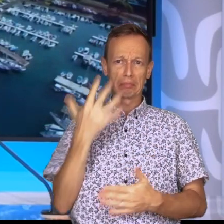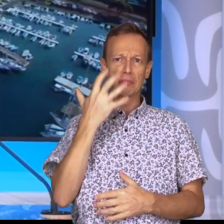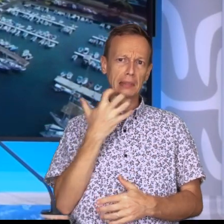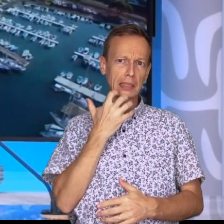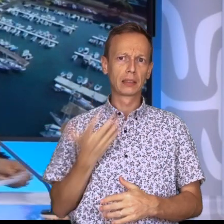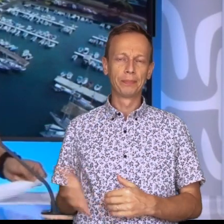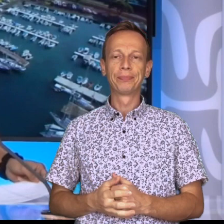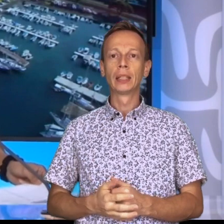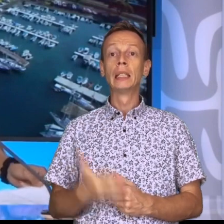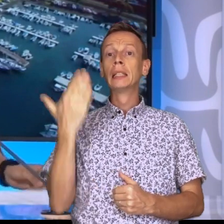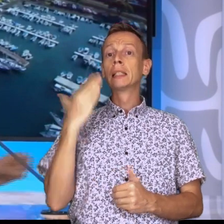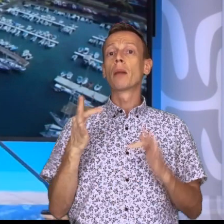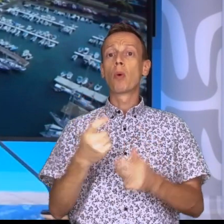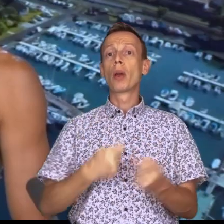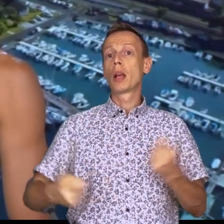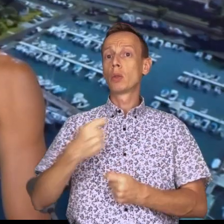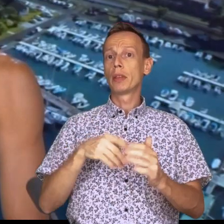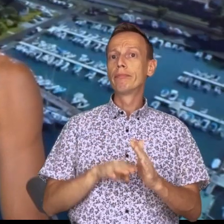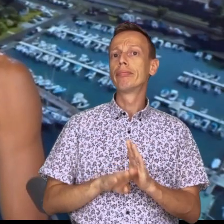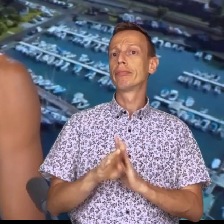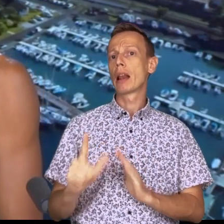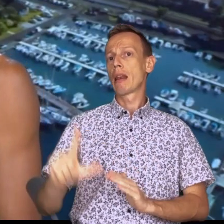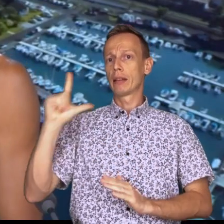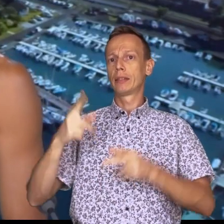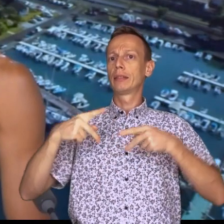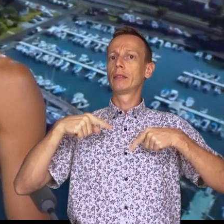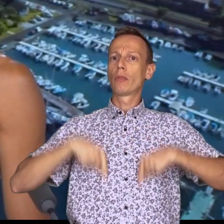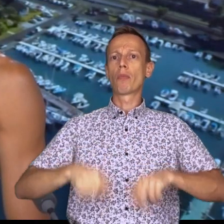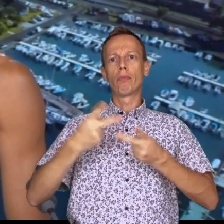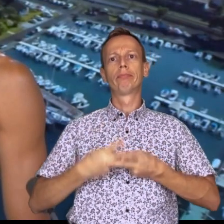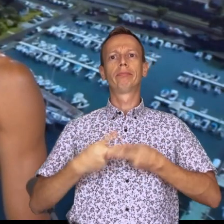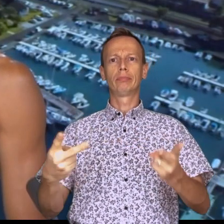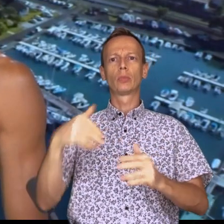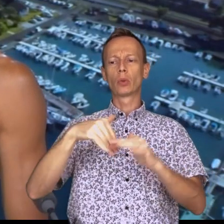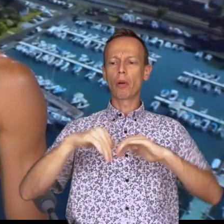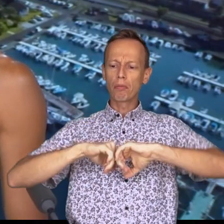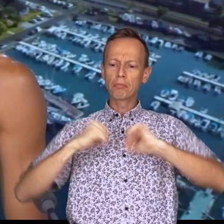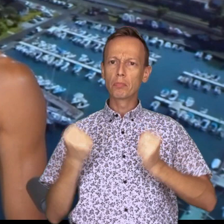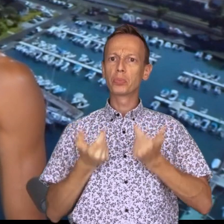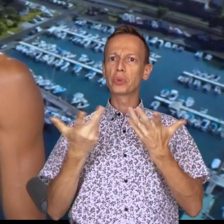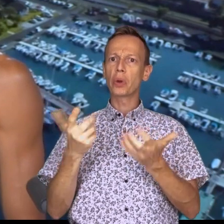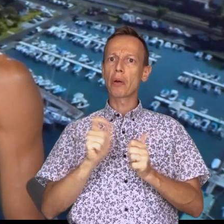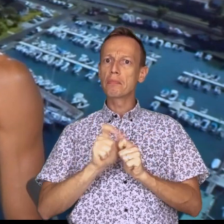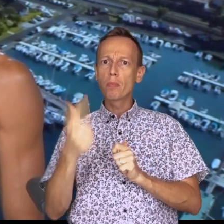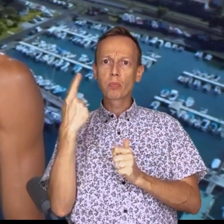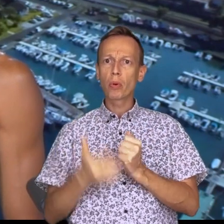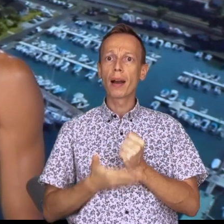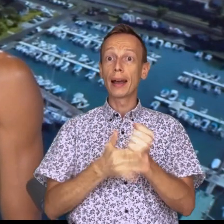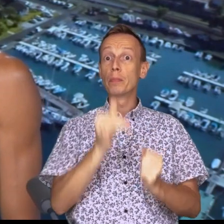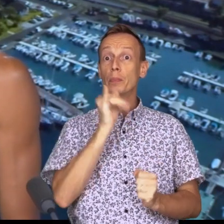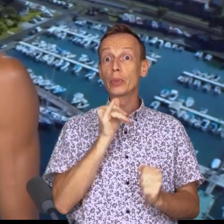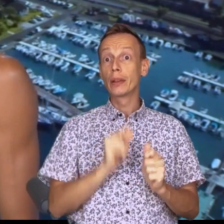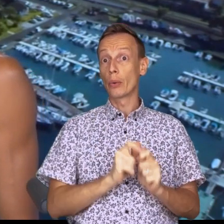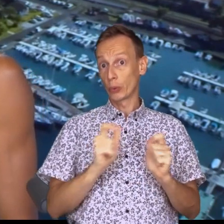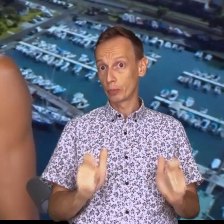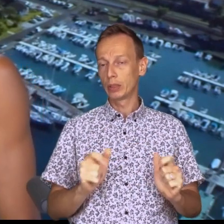soir sur cette triste histoire. Et vous le savez, le plan de relance économique dévoilé lundi par le gouvernement Fritsch comprend plusieurs dispositifs